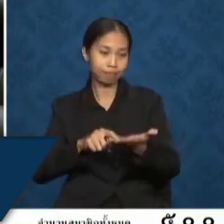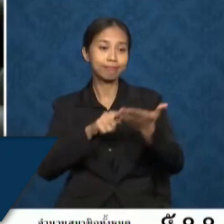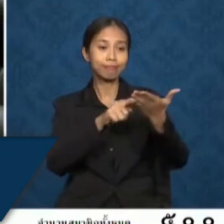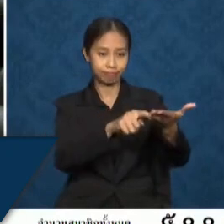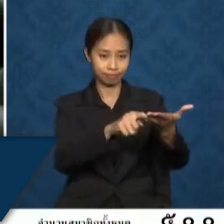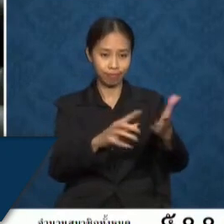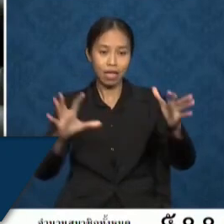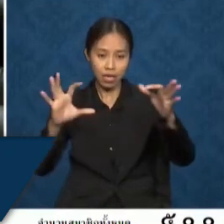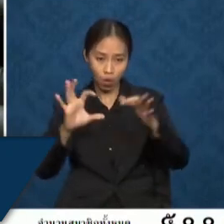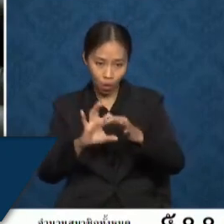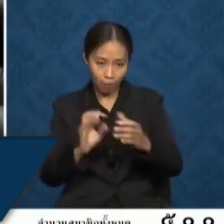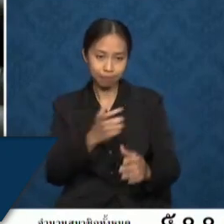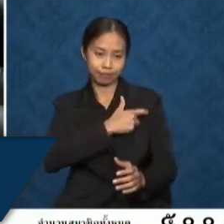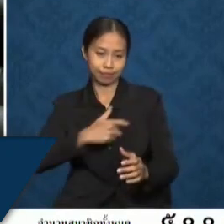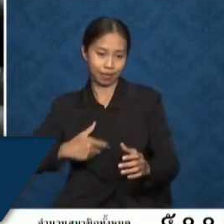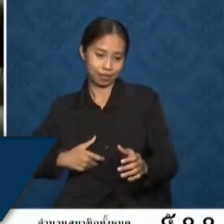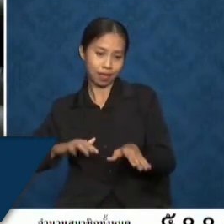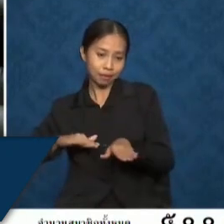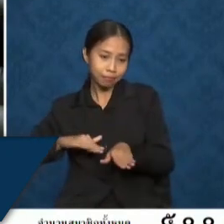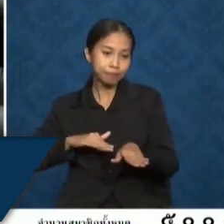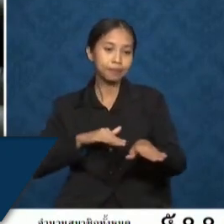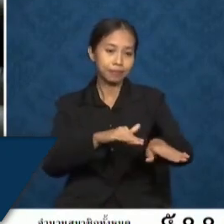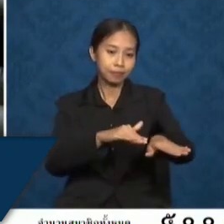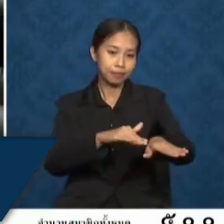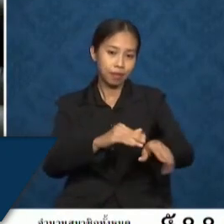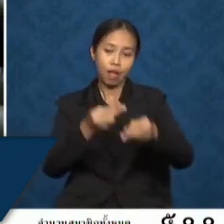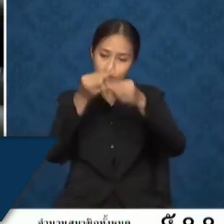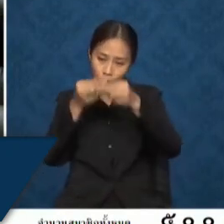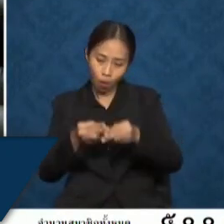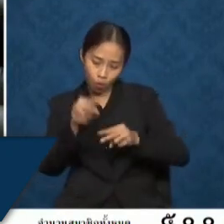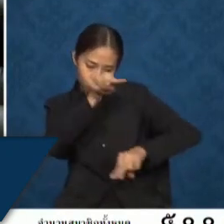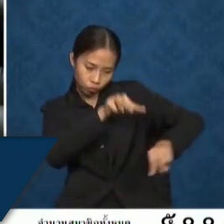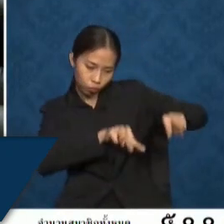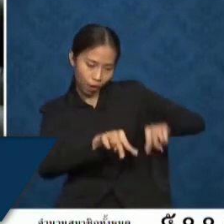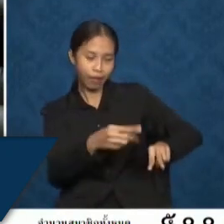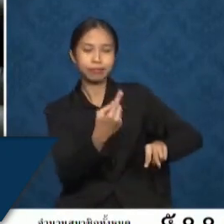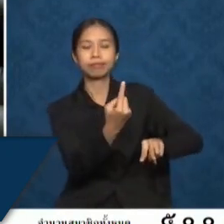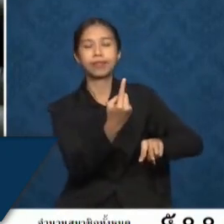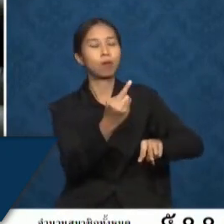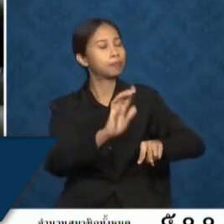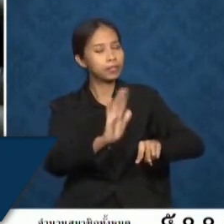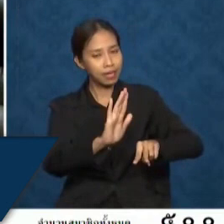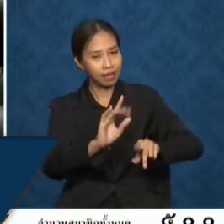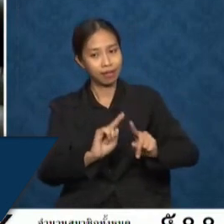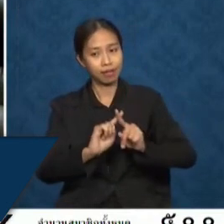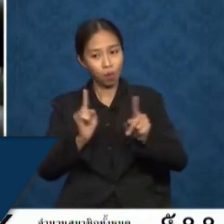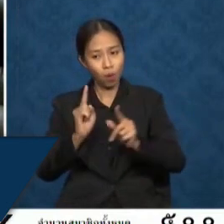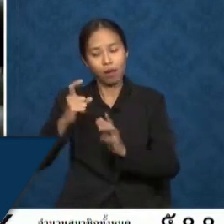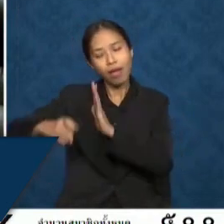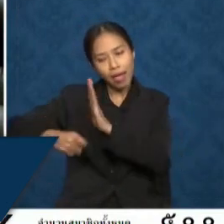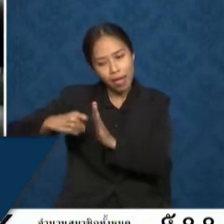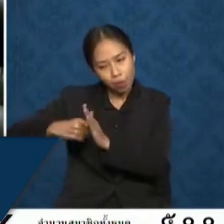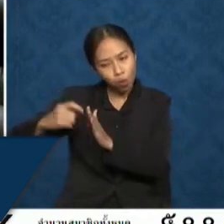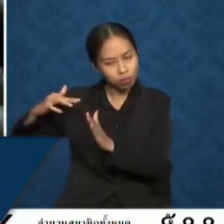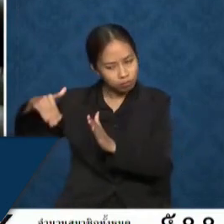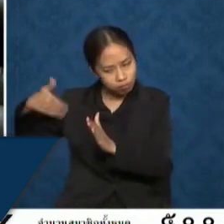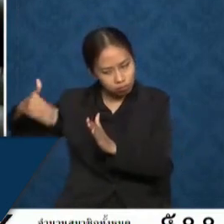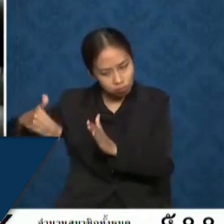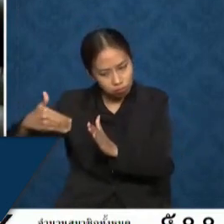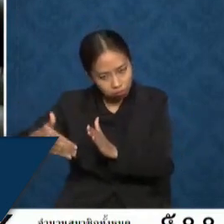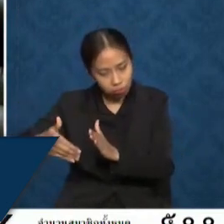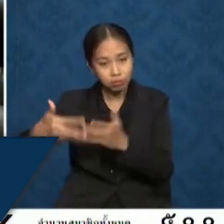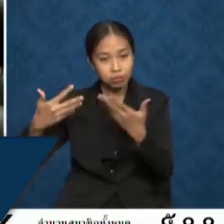กคบวเสด็จสิ่ทเกี่วขกควเสด็ ไมใช่แ่การอาระขาครับสิ่ทเกี่ยของกบควเสด็จ คือที่มาวเหตุกณเกิดข้อย่ไร